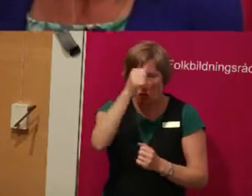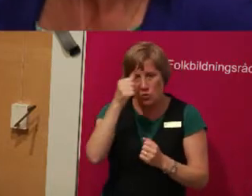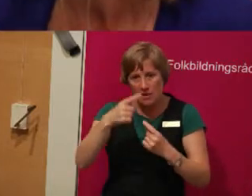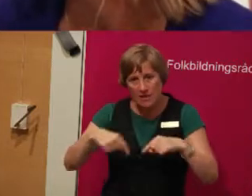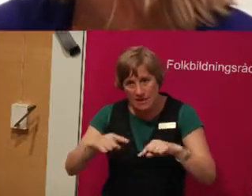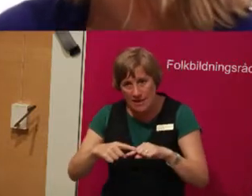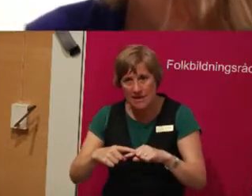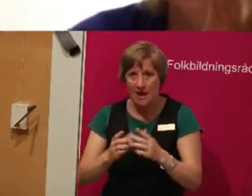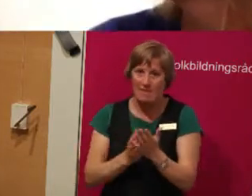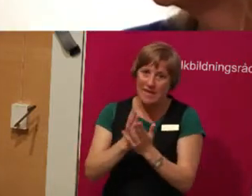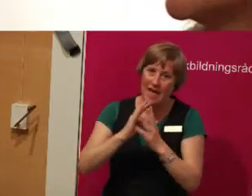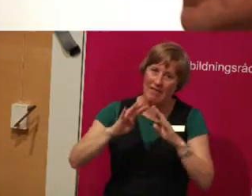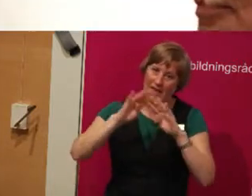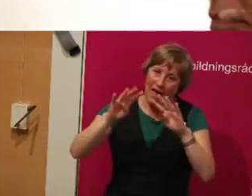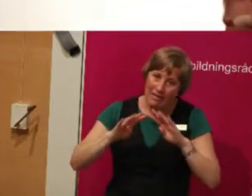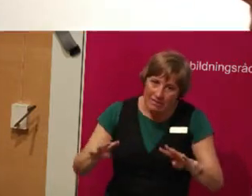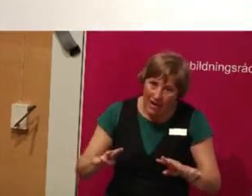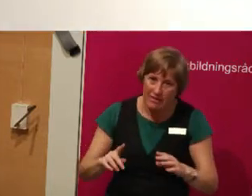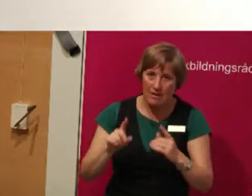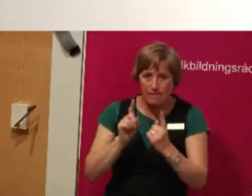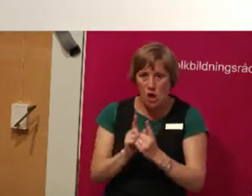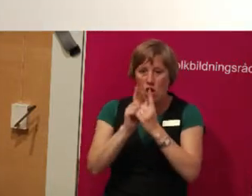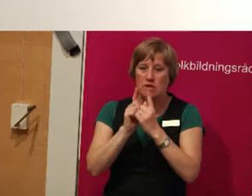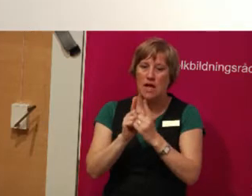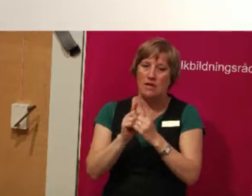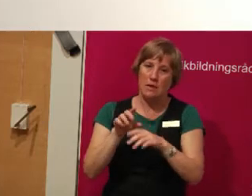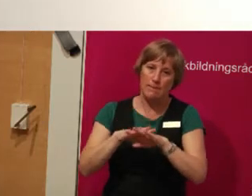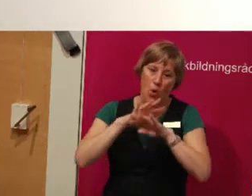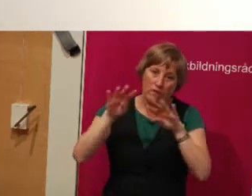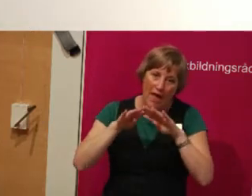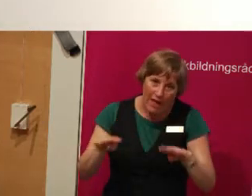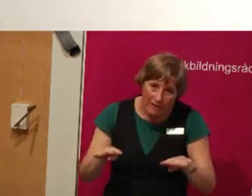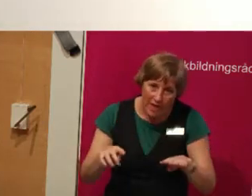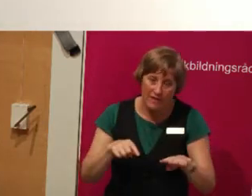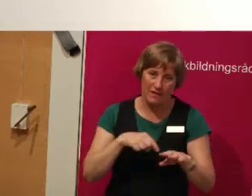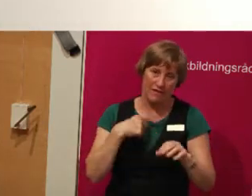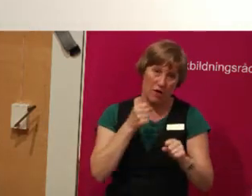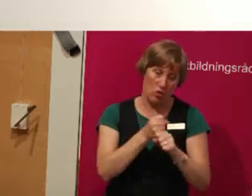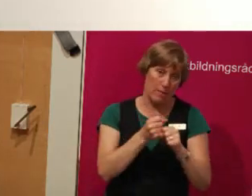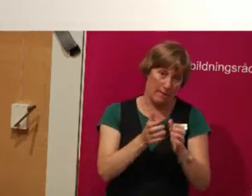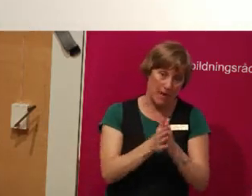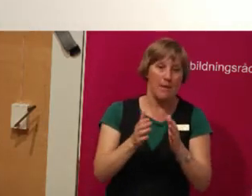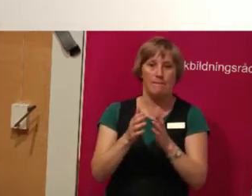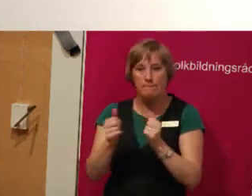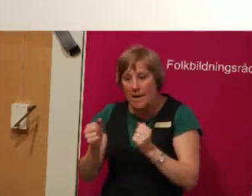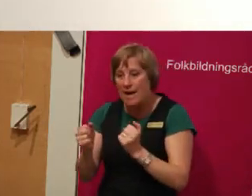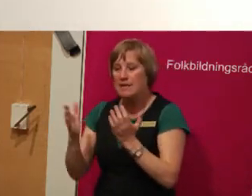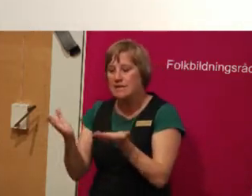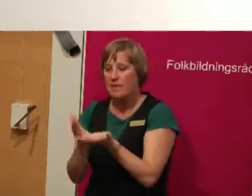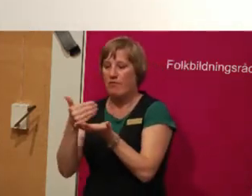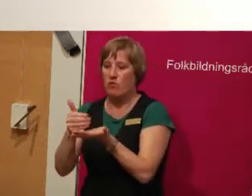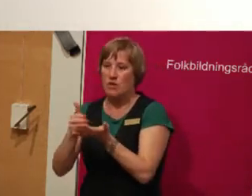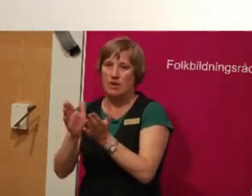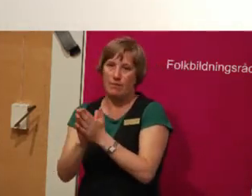ha verksamheter vi kan mötas på nätet. Det tror jag vi ska göra och måste jobba med. Men jag tror att vi måste fortsätta jobba med det personliga mötet väldigt mycket.